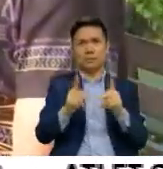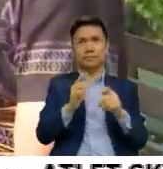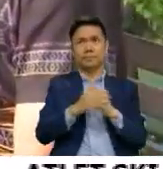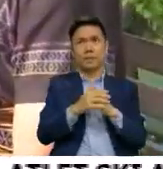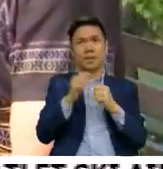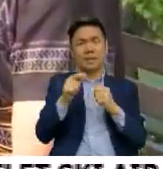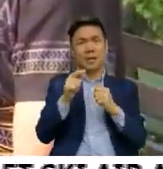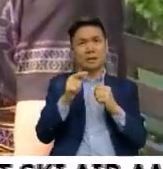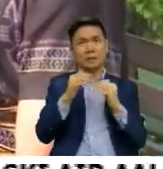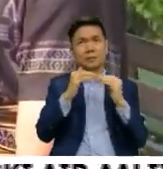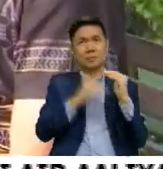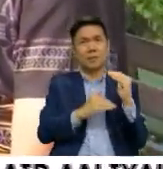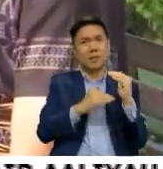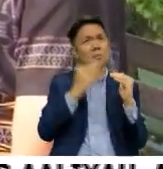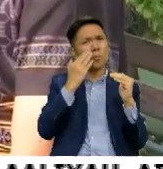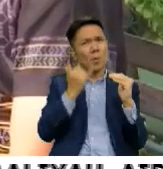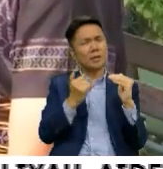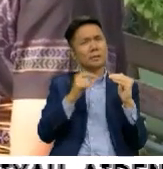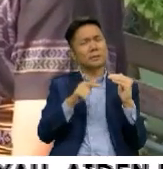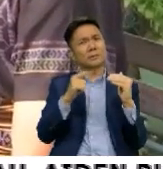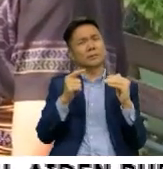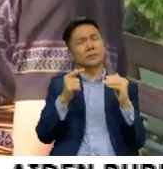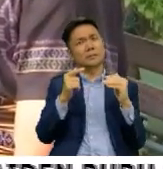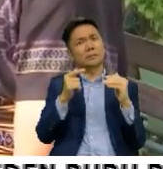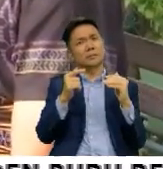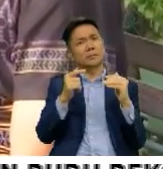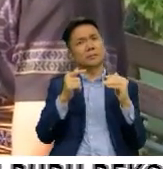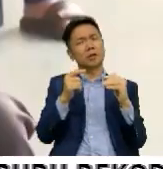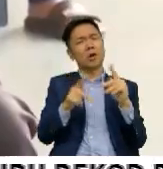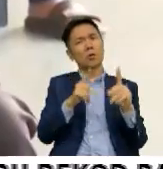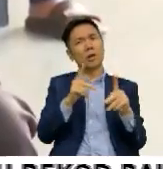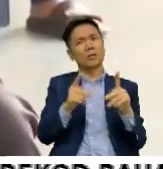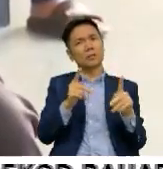menjadi rendah adalah disebabkan oleh jumlah